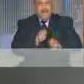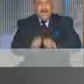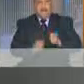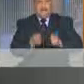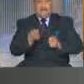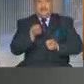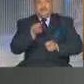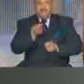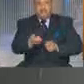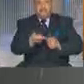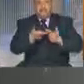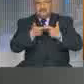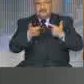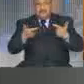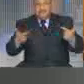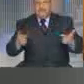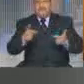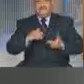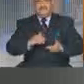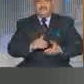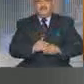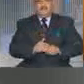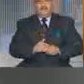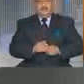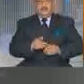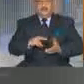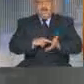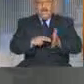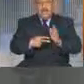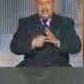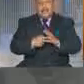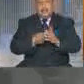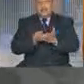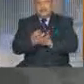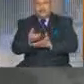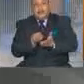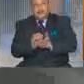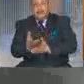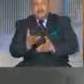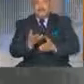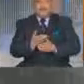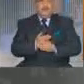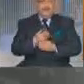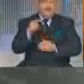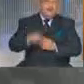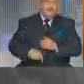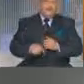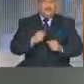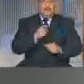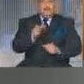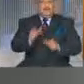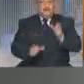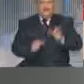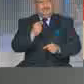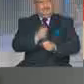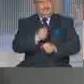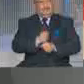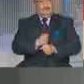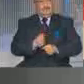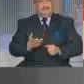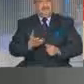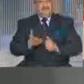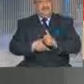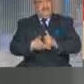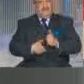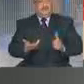كراء مقاسم فلاحية تابعة للدولة بأسعار تفاضلية لإحيائها والاستثمار